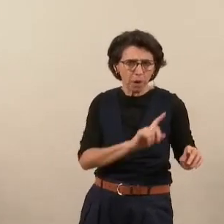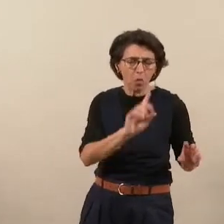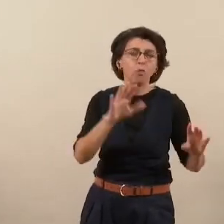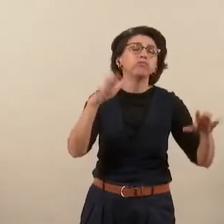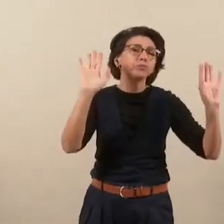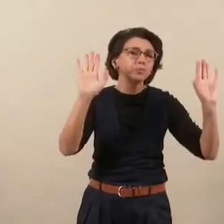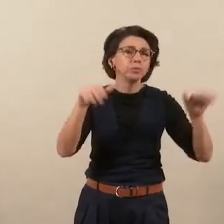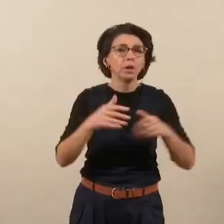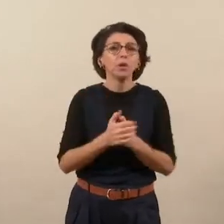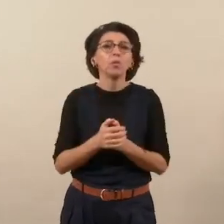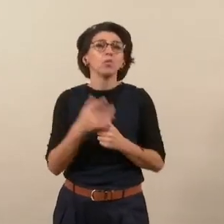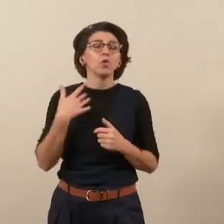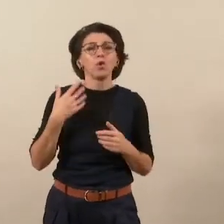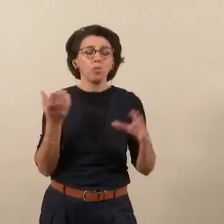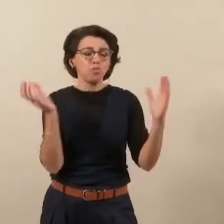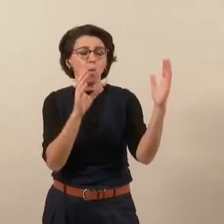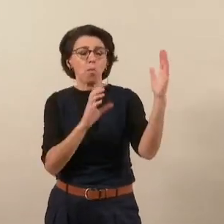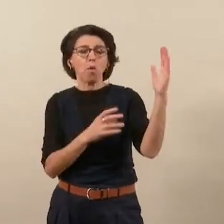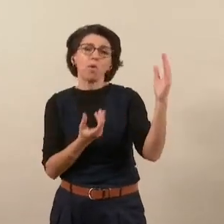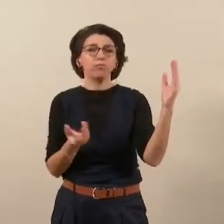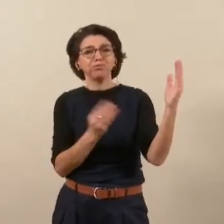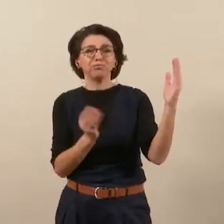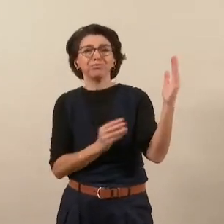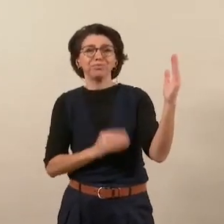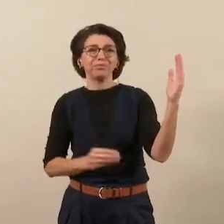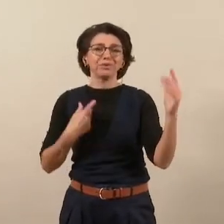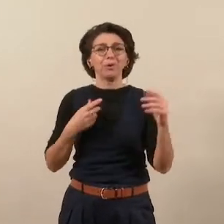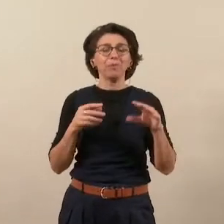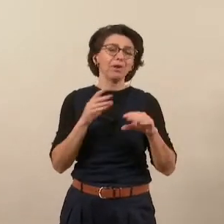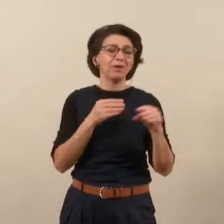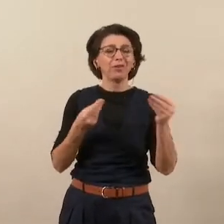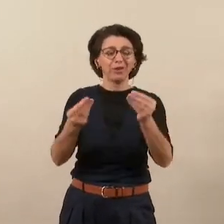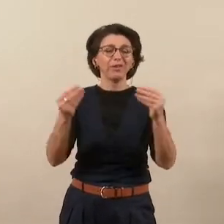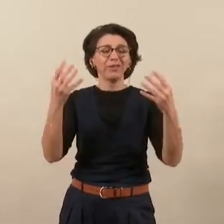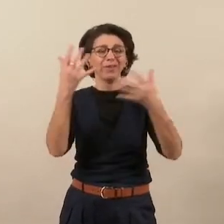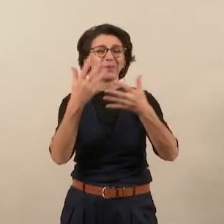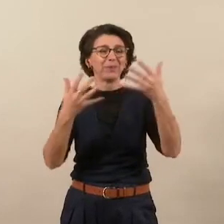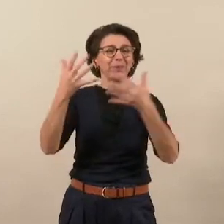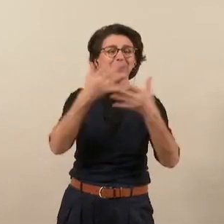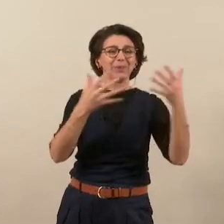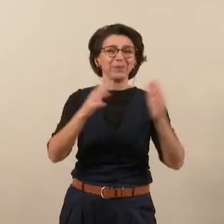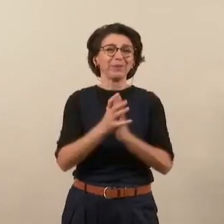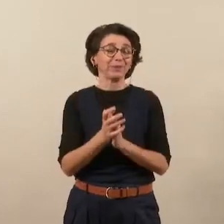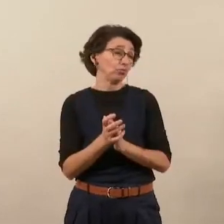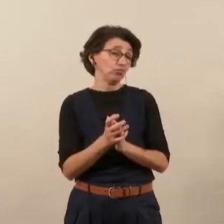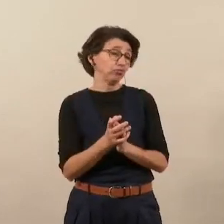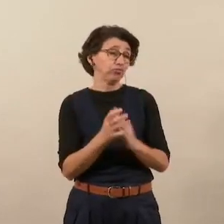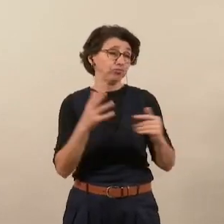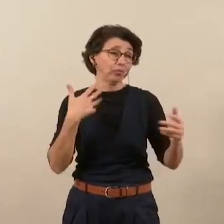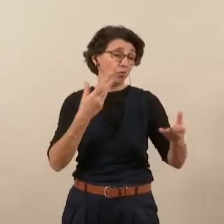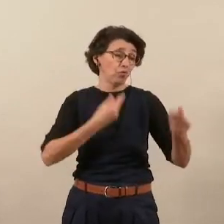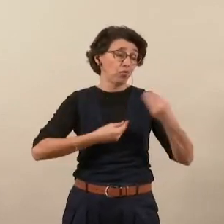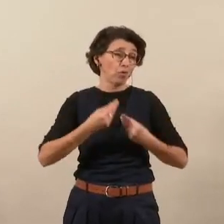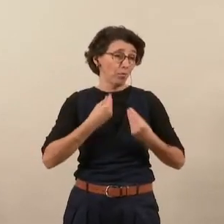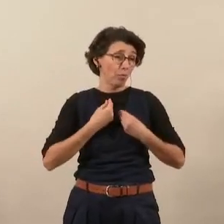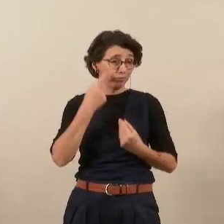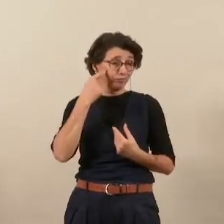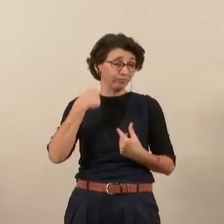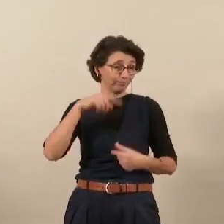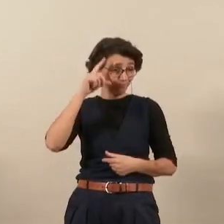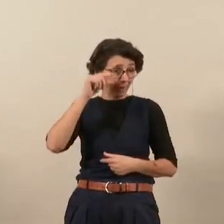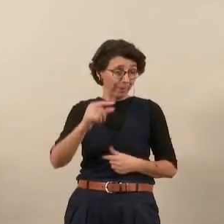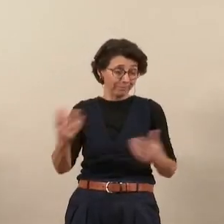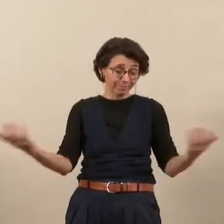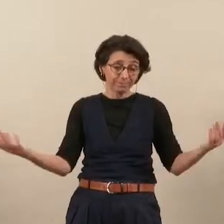importe, pourvu que vous fassiez du remplissage verbeux pour endormir le gogo, tout est bon. Votre définition de